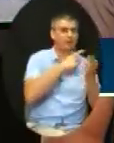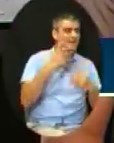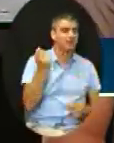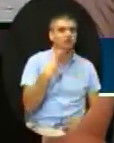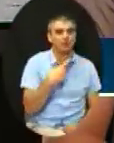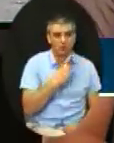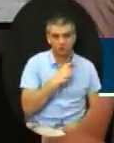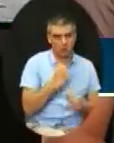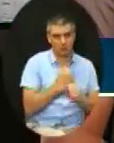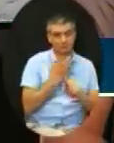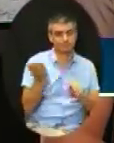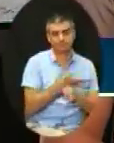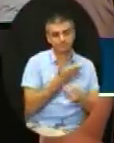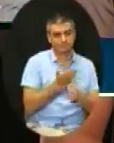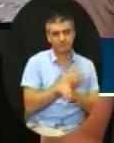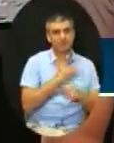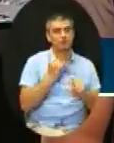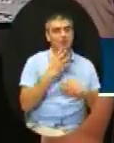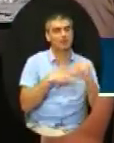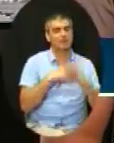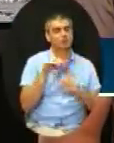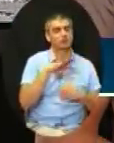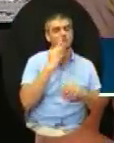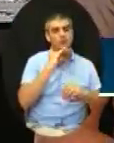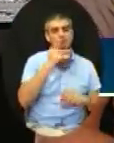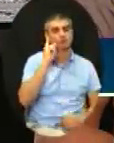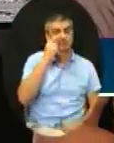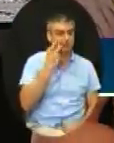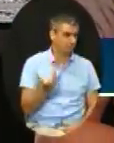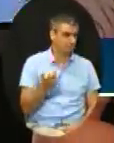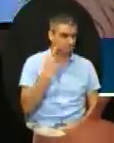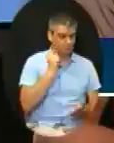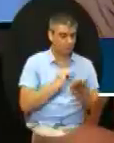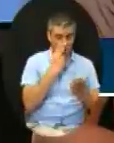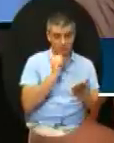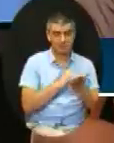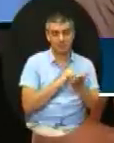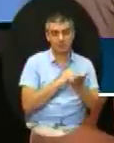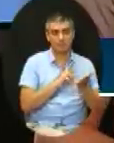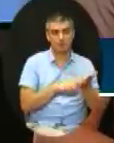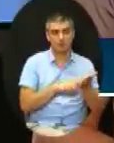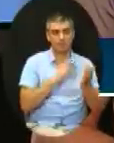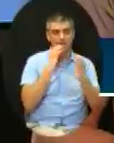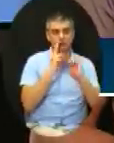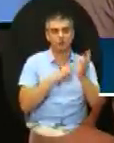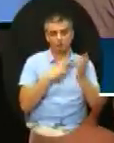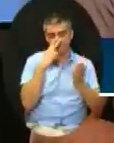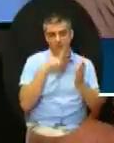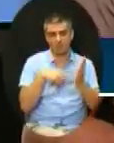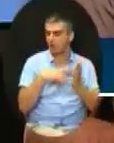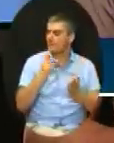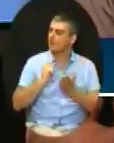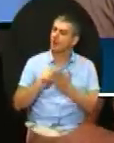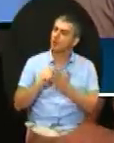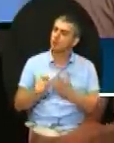שבוע שלא מתבצעות הריסות שמה שכן נבנה בשטחי יהודה ושומרון, רק צריך לפתוח את העיתונים הנכונים ואת כלי התקשורת הנכונים ולקרוא על זה,